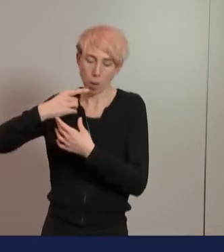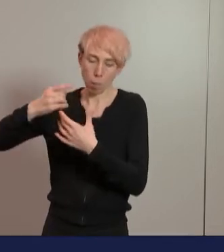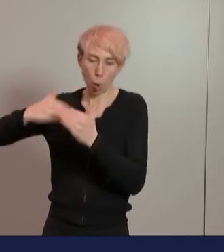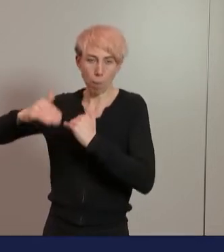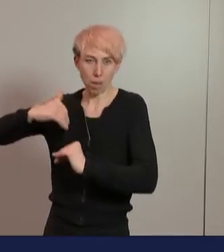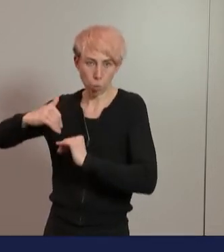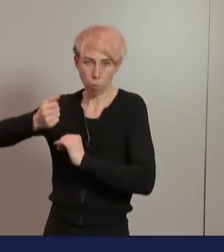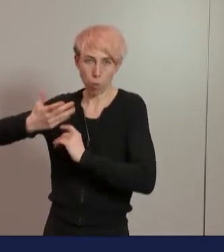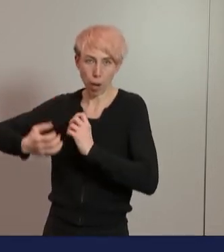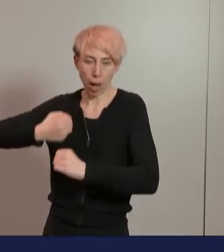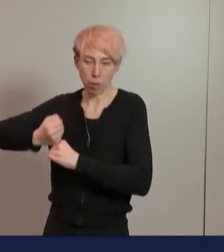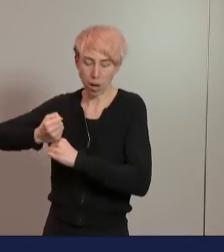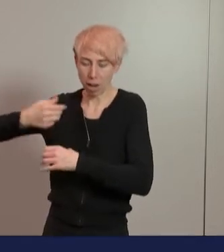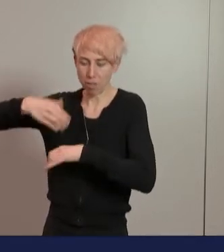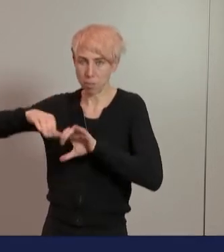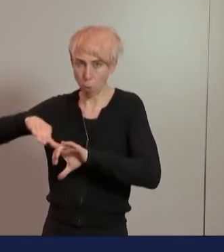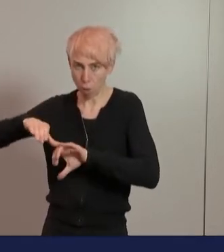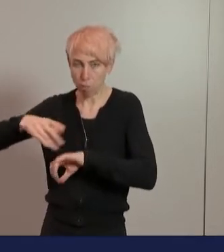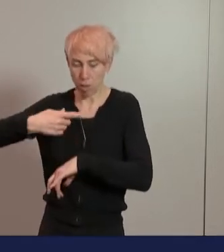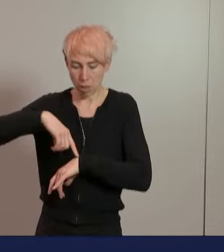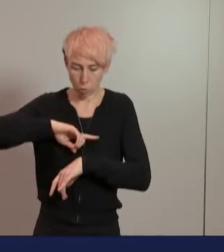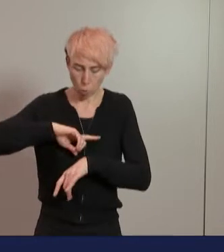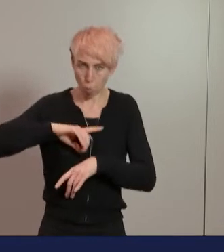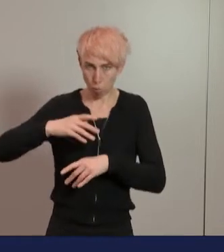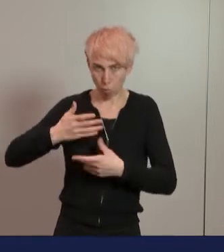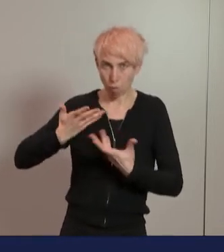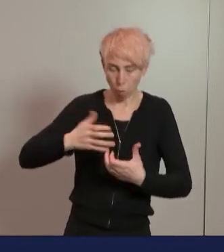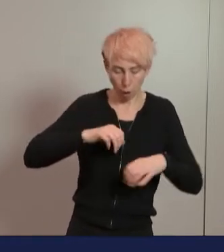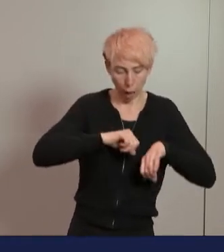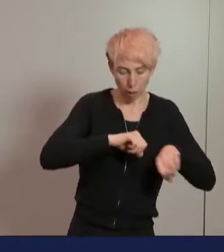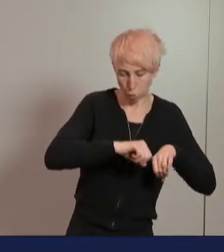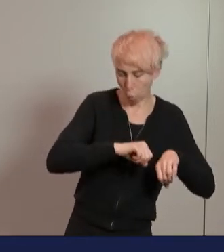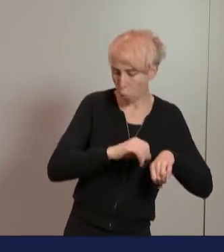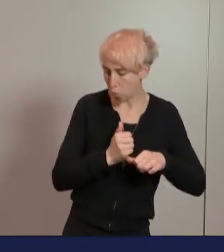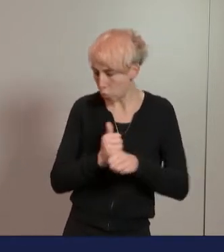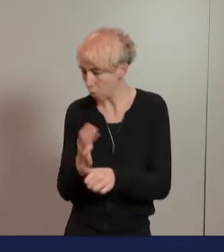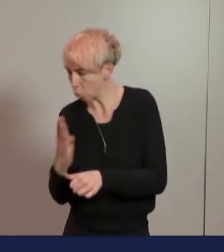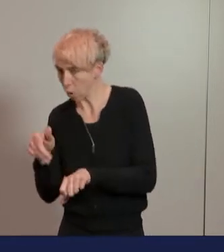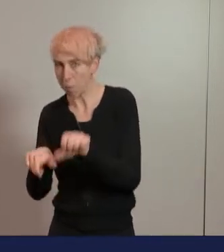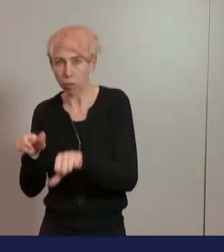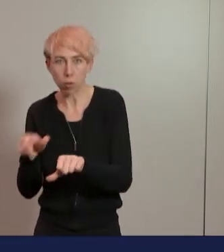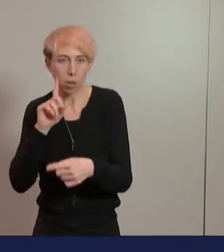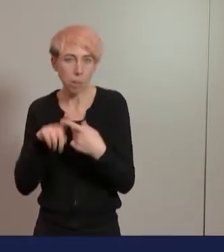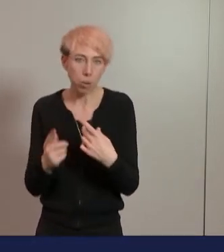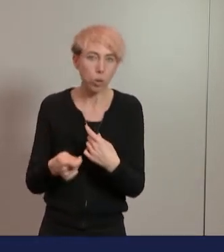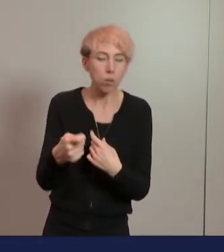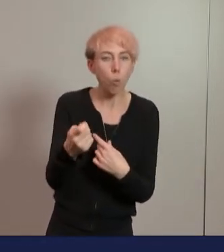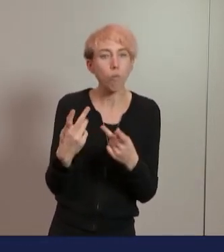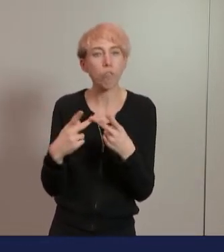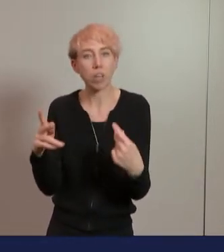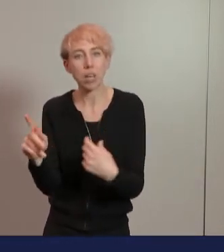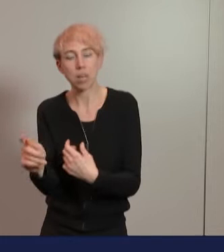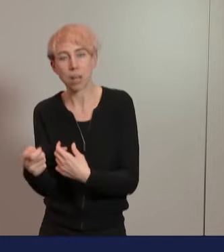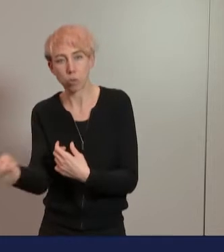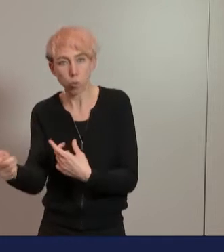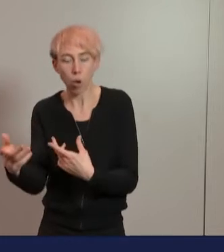investissements, reflètent des actions que nous menons en réponse aux besoins de nos habitants dans l'éducation, la ville nature, l'optimisation